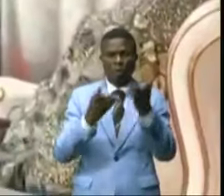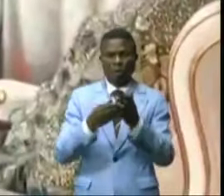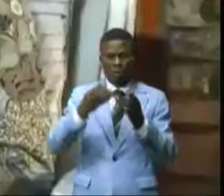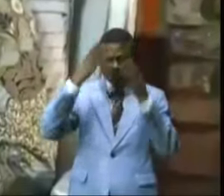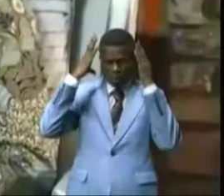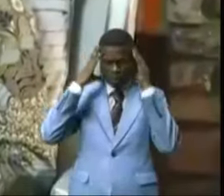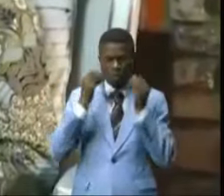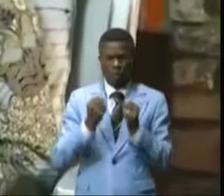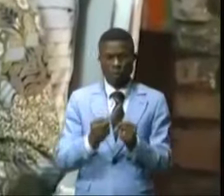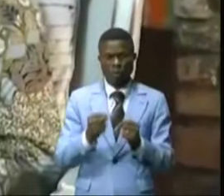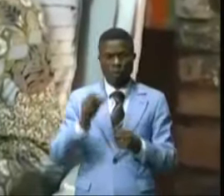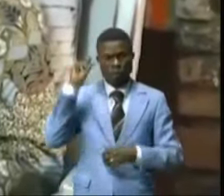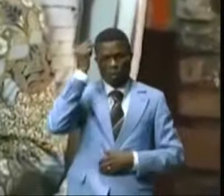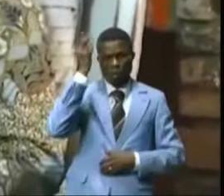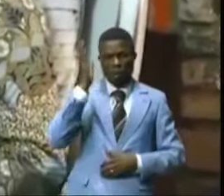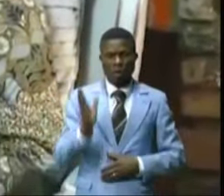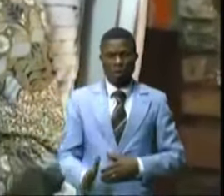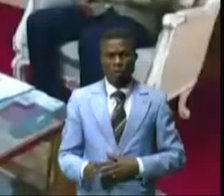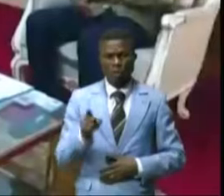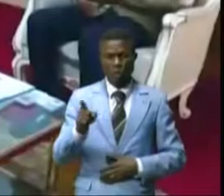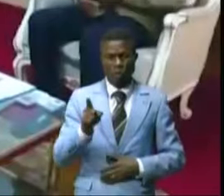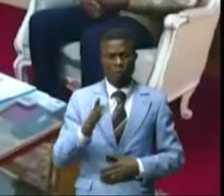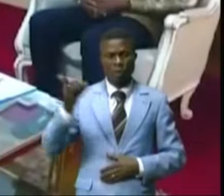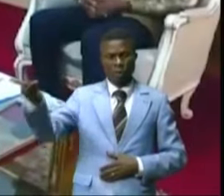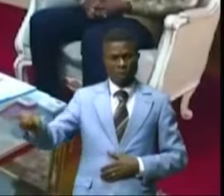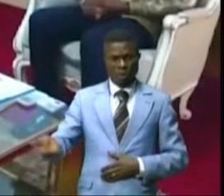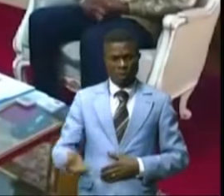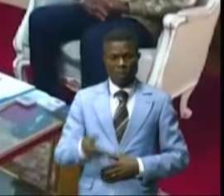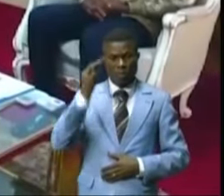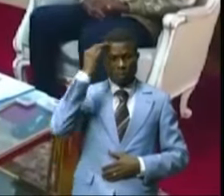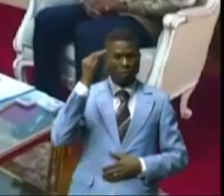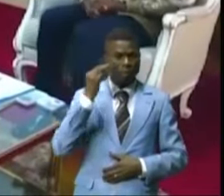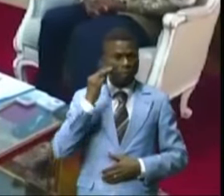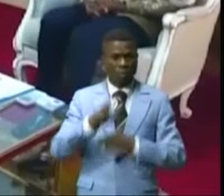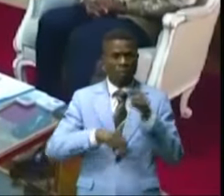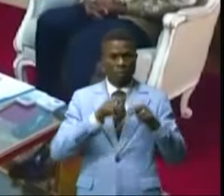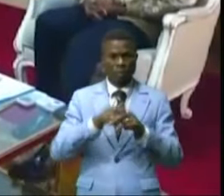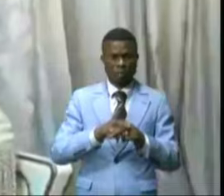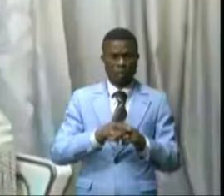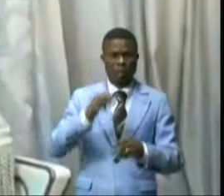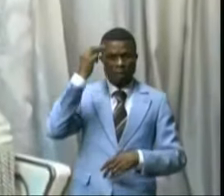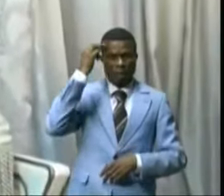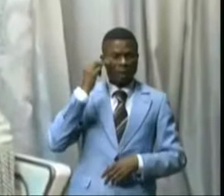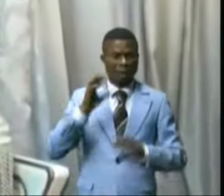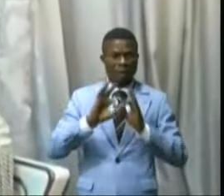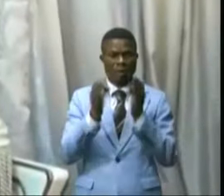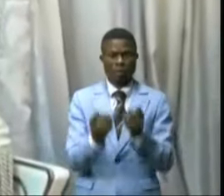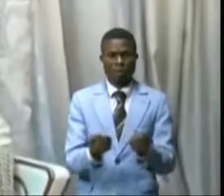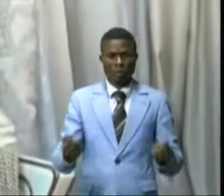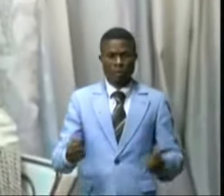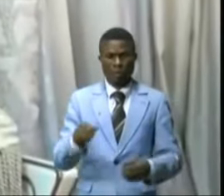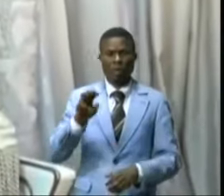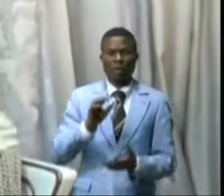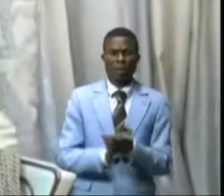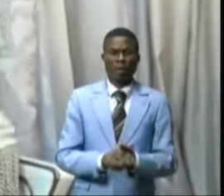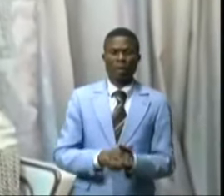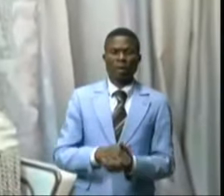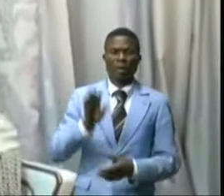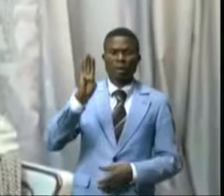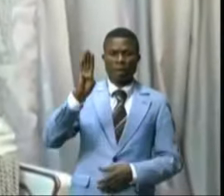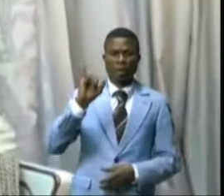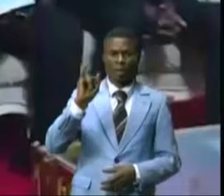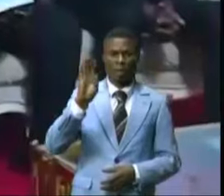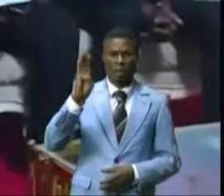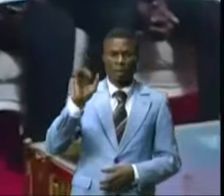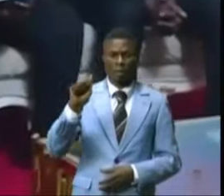détresse que le gouverneur Jacques Kaboulakatu a reçu la ministre nationale du Genre, Famille et Enfants, Mireille Massangou-Bibi Muloko, appelle